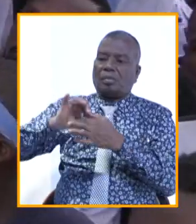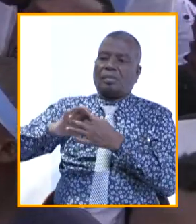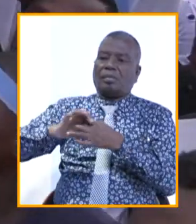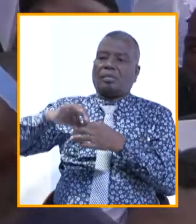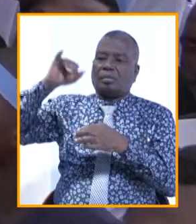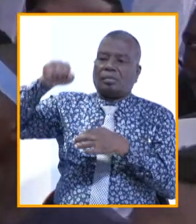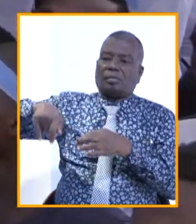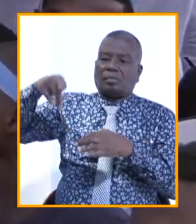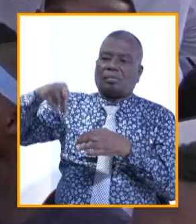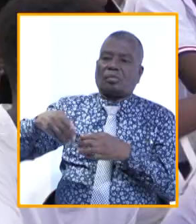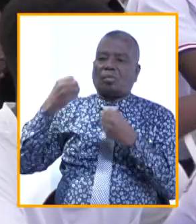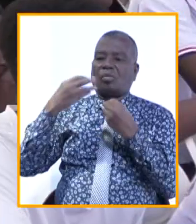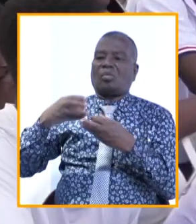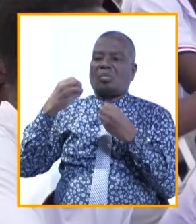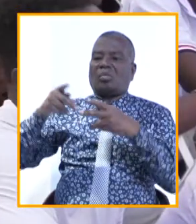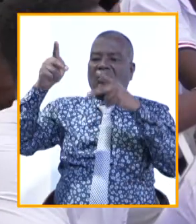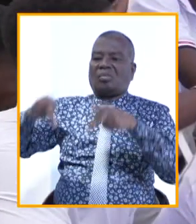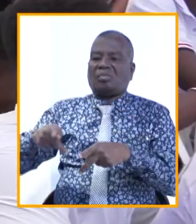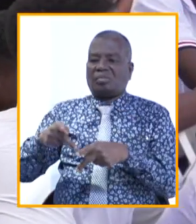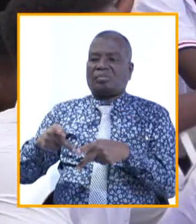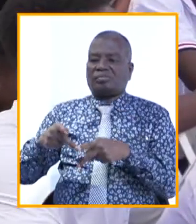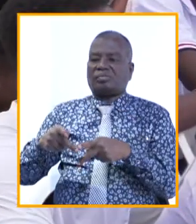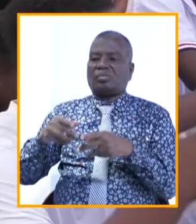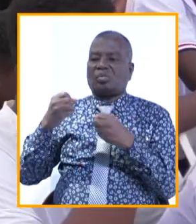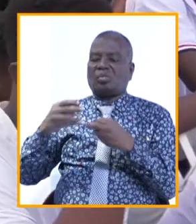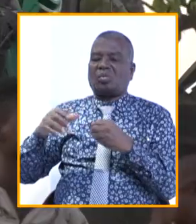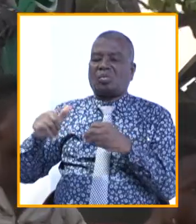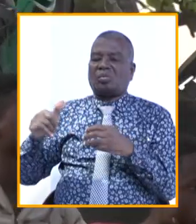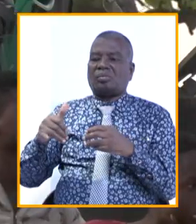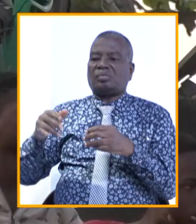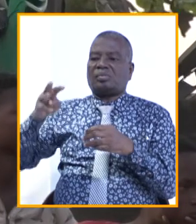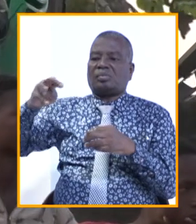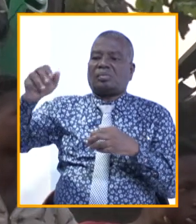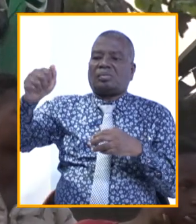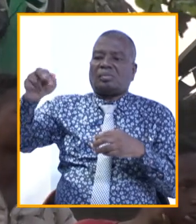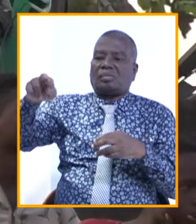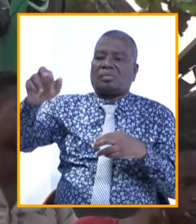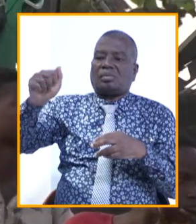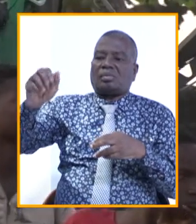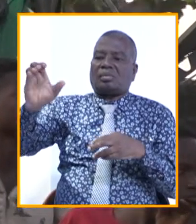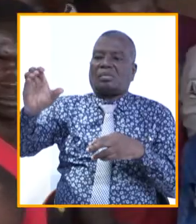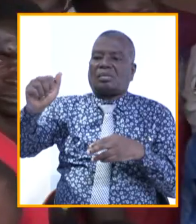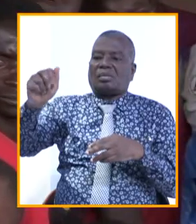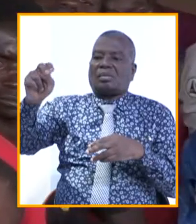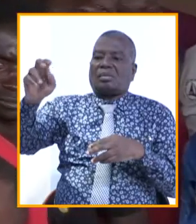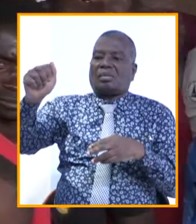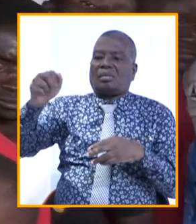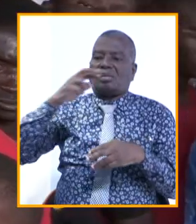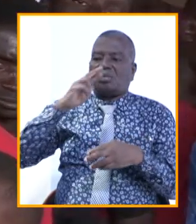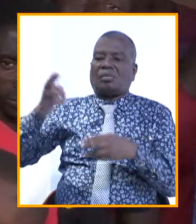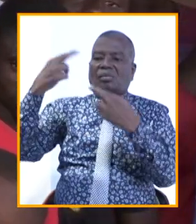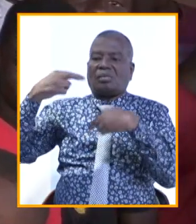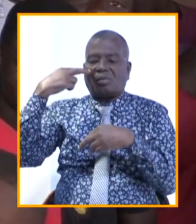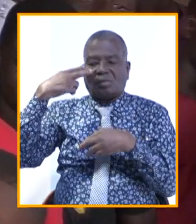Sable, inondé de monde. Les amateurs du Maracana venus savourer la grande finale du tournoi de la cohésion sociale. Au nombre